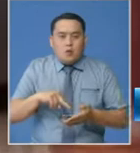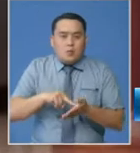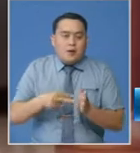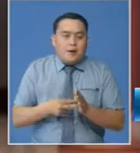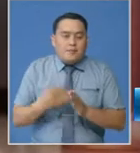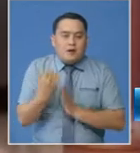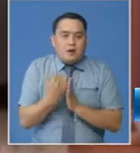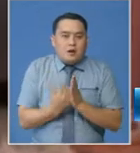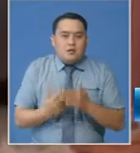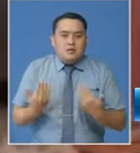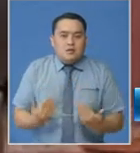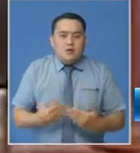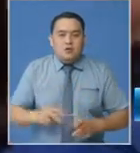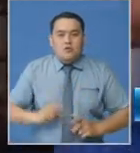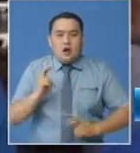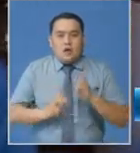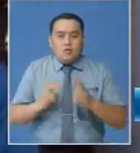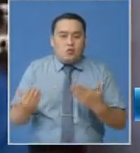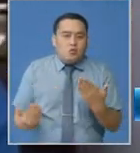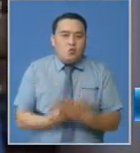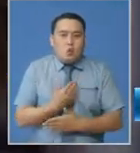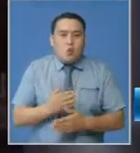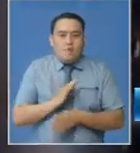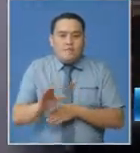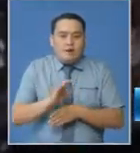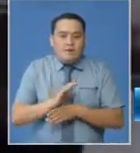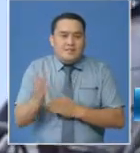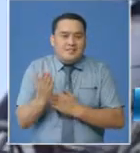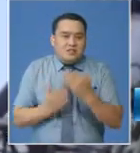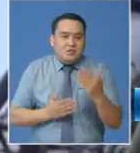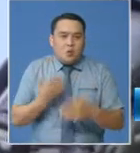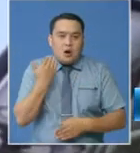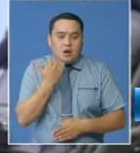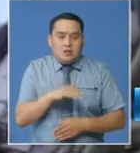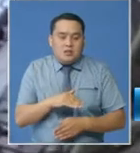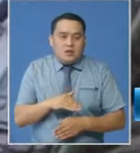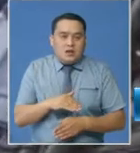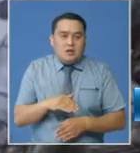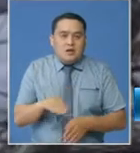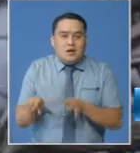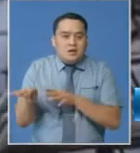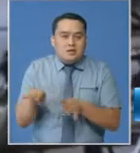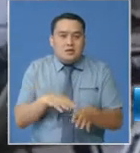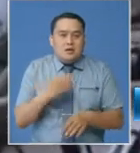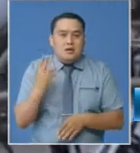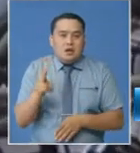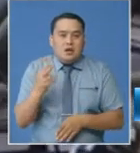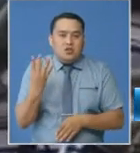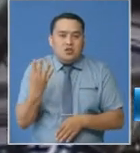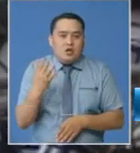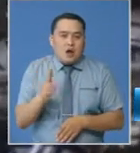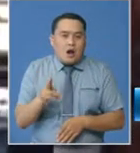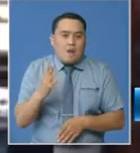ФИР. Сегодня завод перешел на выпуск новых видов высокооктановых бензинов экологического стандарта К4 и К5